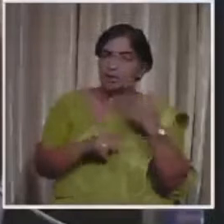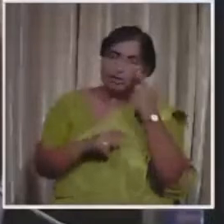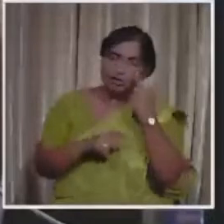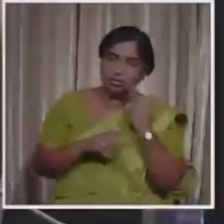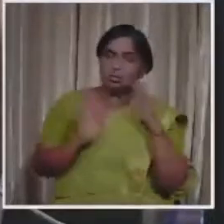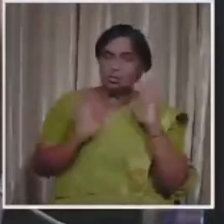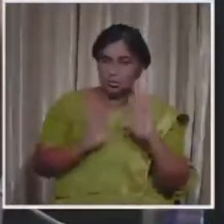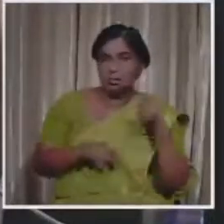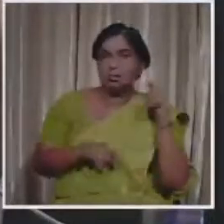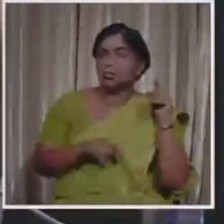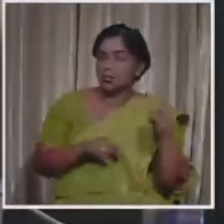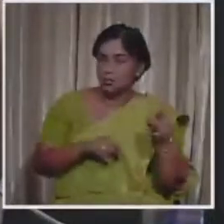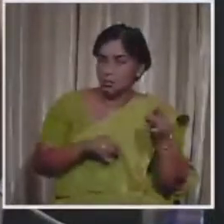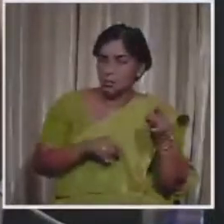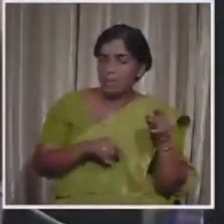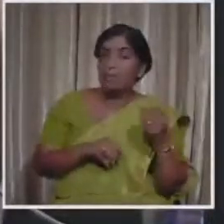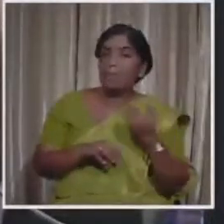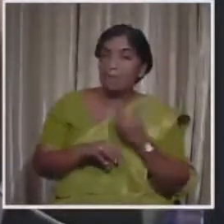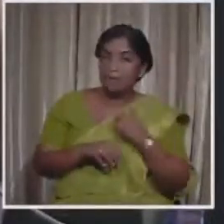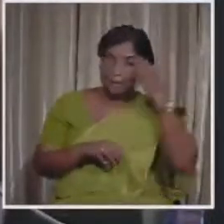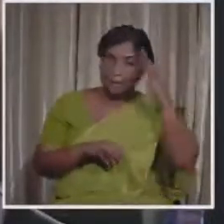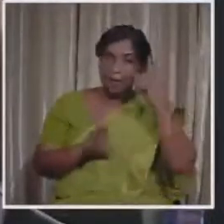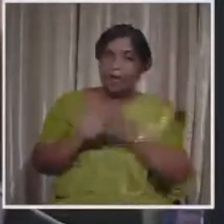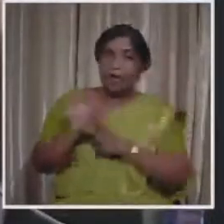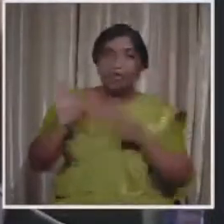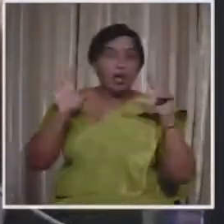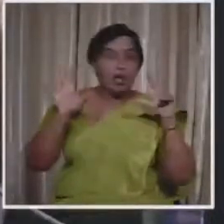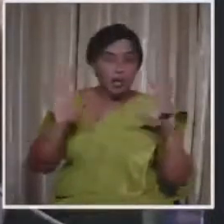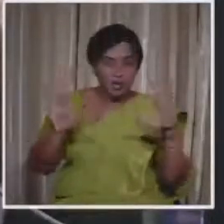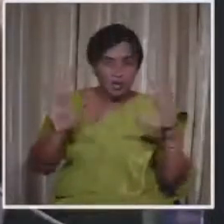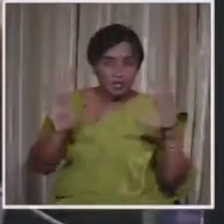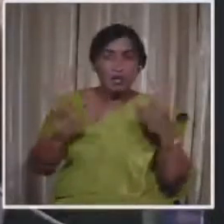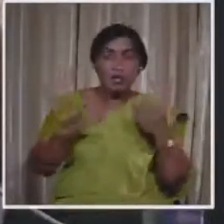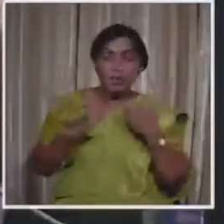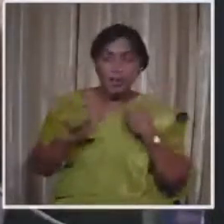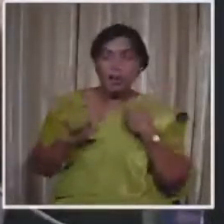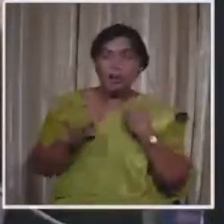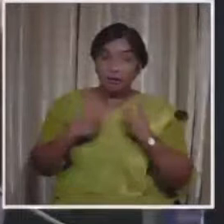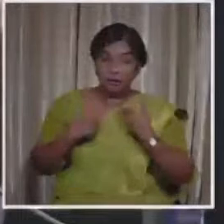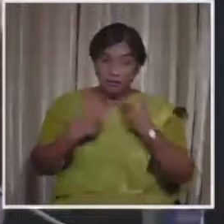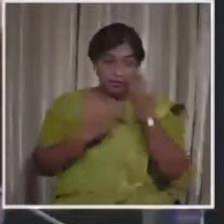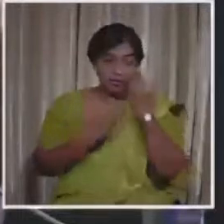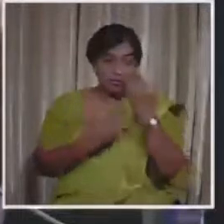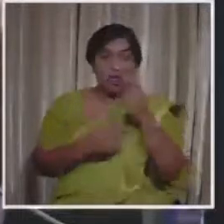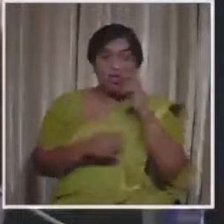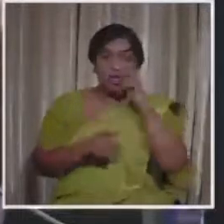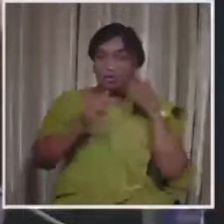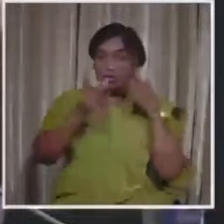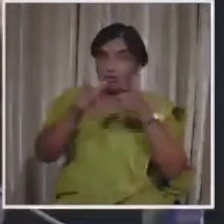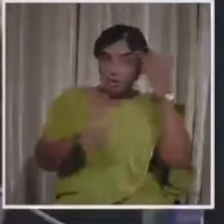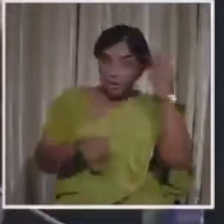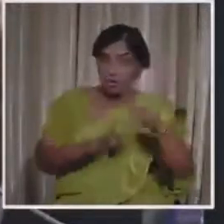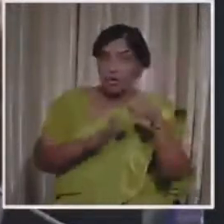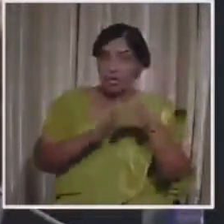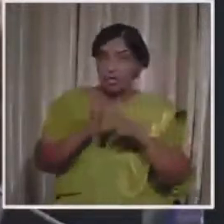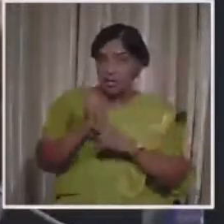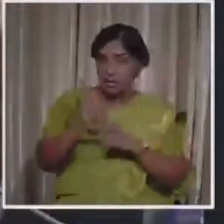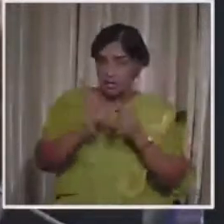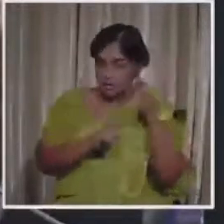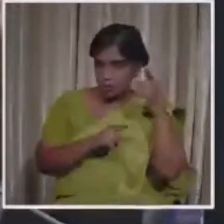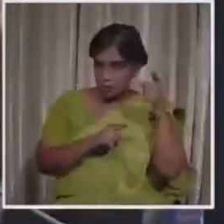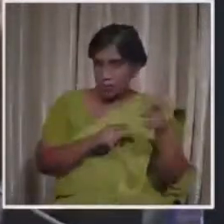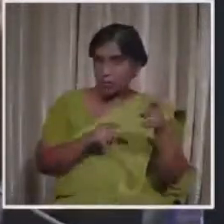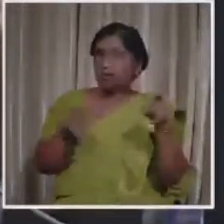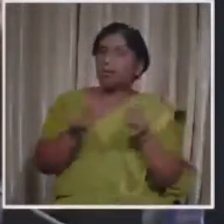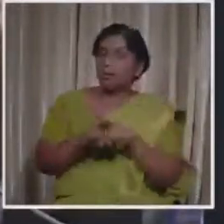ගරු කතානායකතුමනි මට වයස අවුරුදු 8 දී තමයි මගේ ඉස්සරහා මගේ තාත්තට වෙඩි තියලා මරන්න ජනතා විමුක්ති පෙරමුණ. ඒ